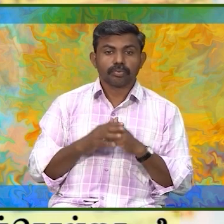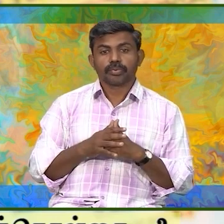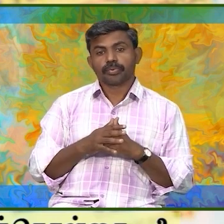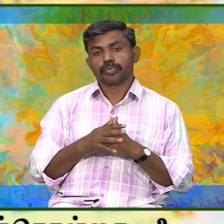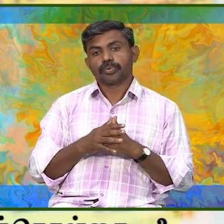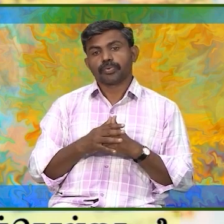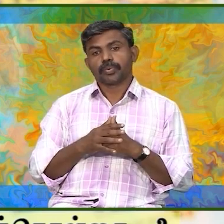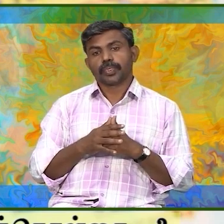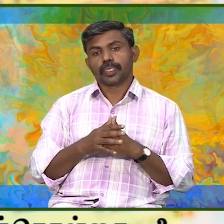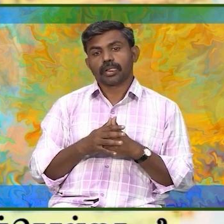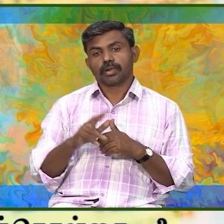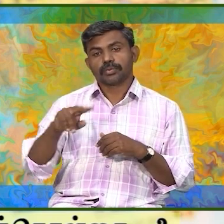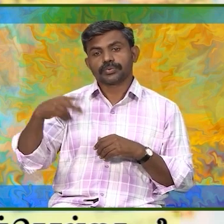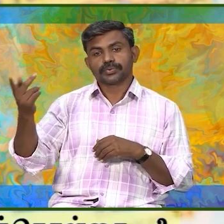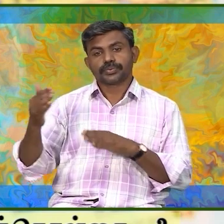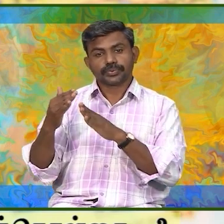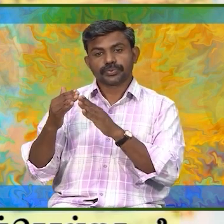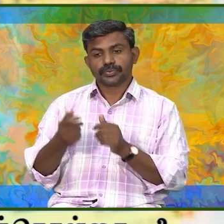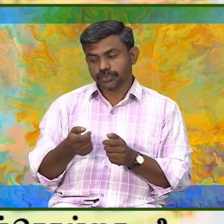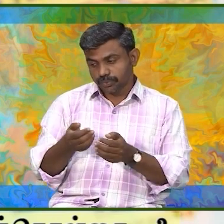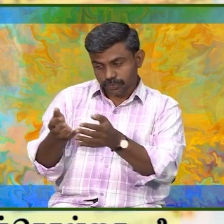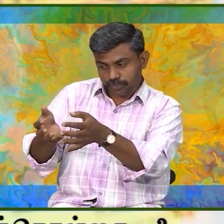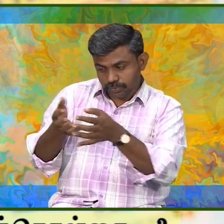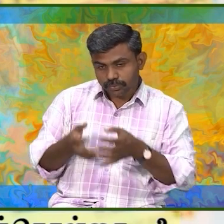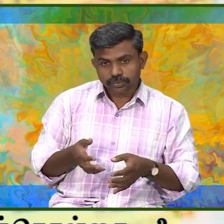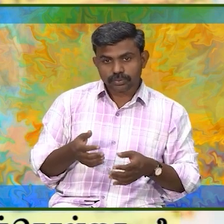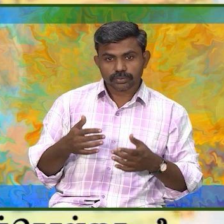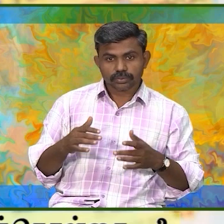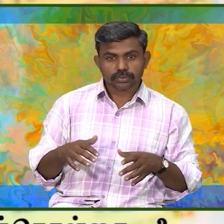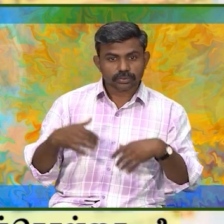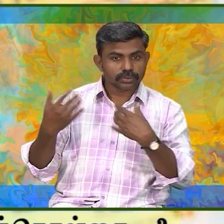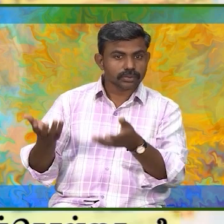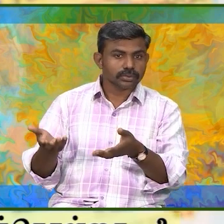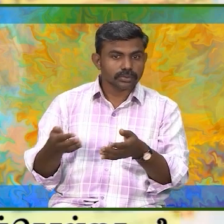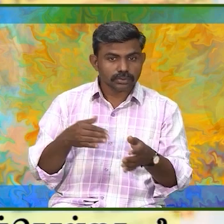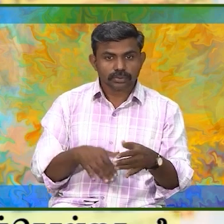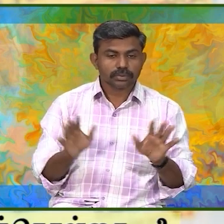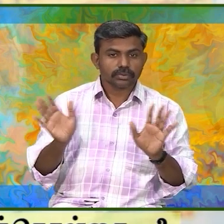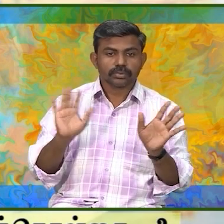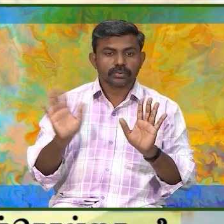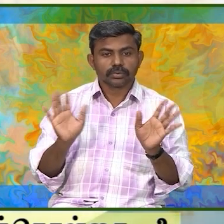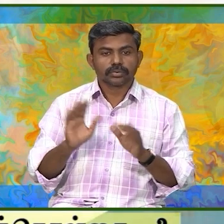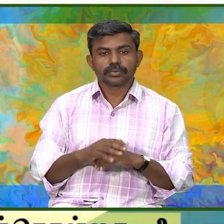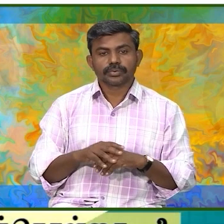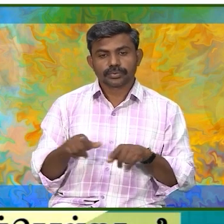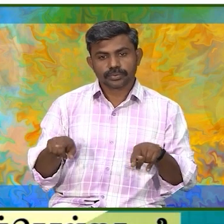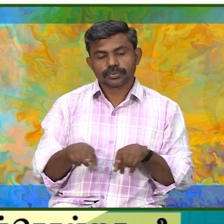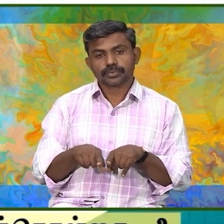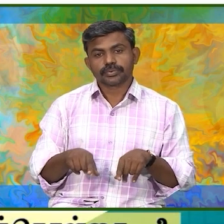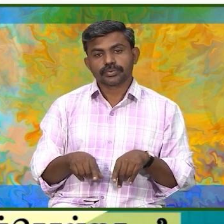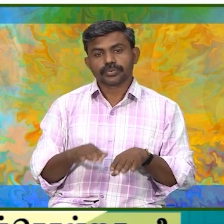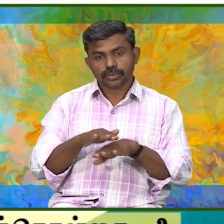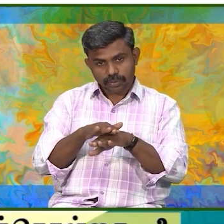முடியாது. பக்கத்து வீட்டுக்காரங்கிட்ட ஒரு பொருள் வாங்கணுங்கிறக்காக நம்ம கொள்கையை இறங்கி தாண்டி நம்ம போக மாட்டோம். அதே போல தான்